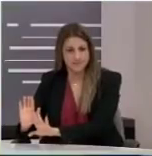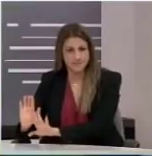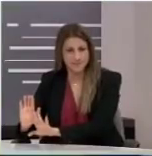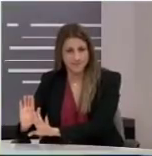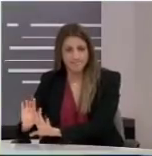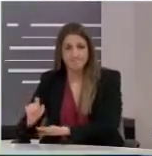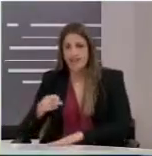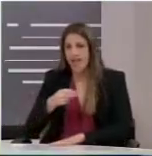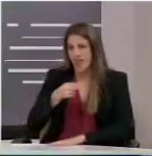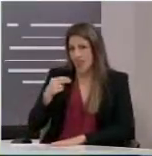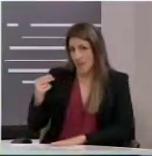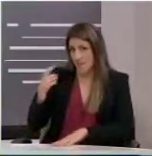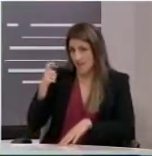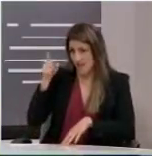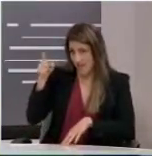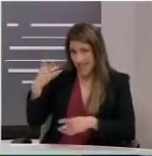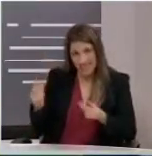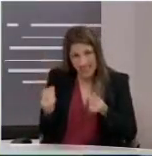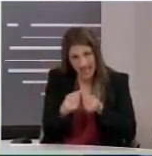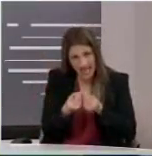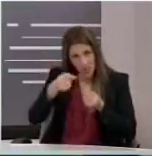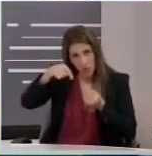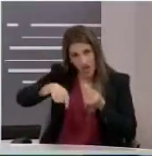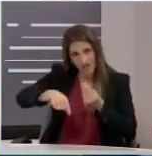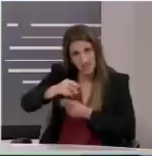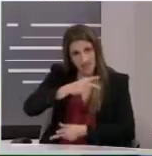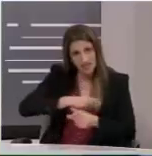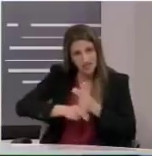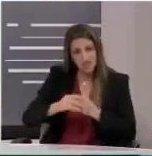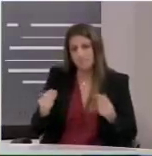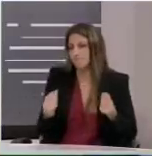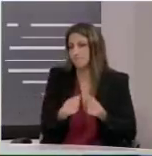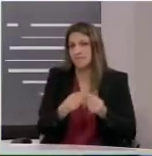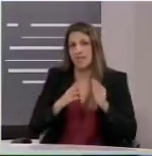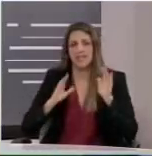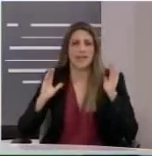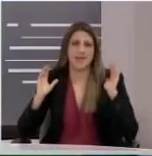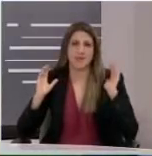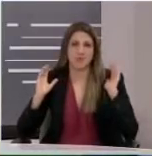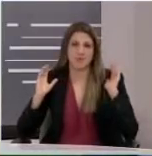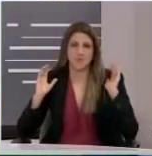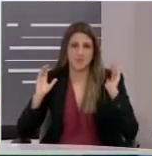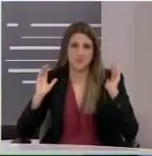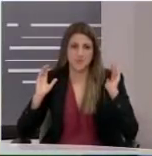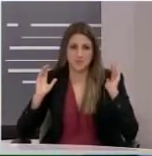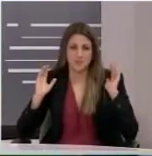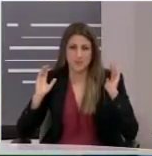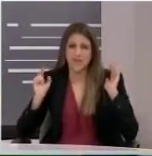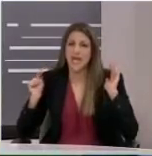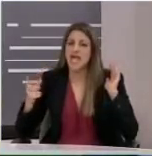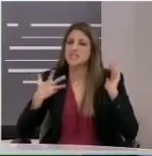από το γήπεδο μιας αντιπαράθεσης προκειμένου να αποκτήσουμε επικοινωνιακά